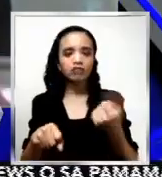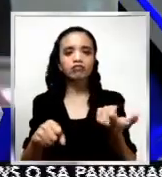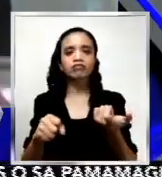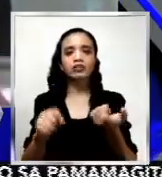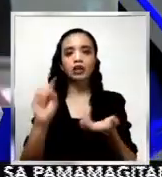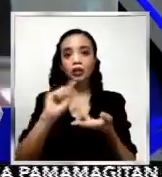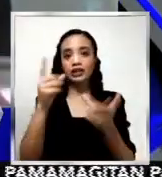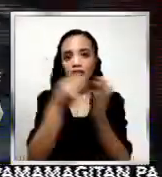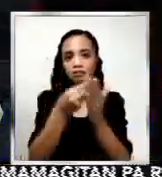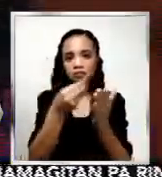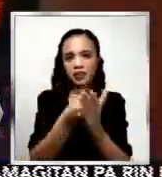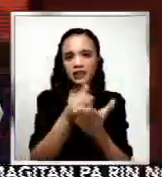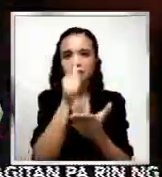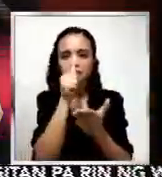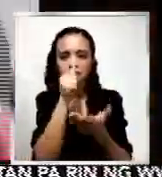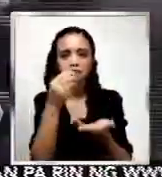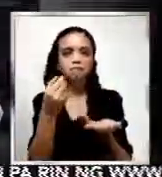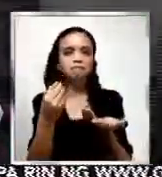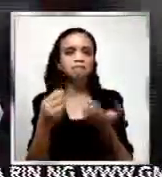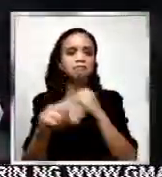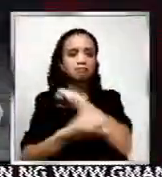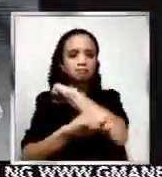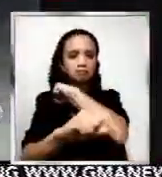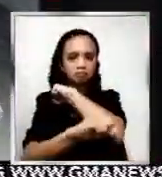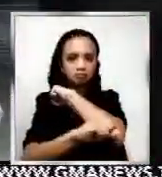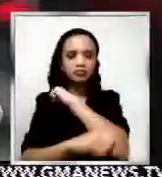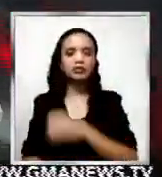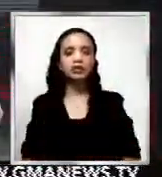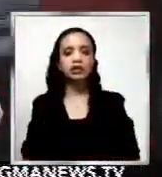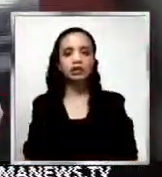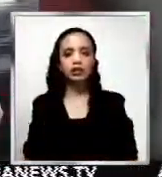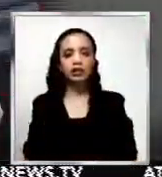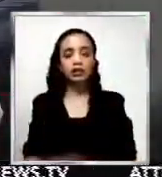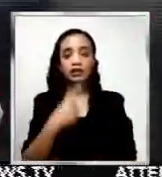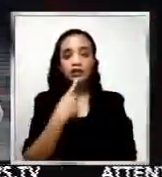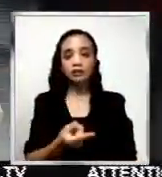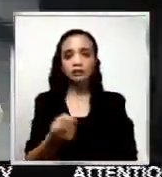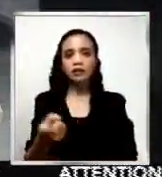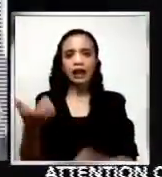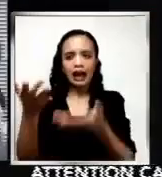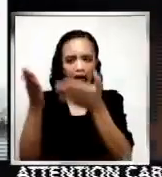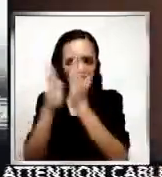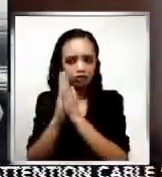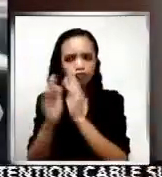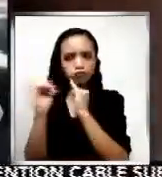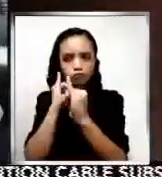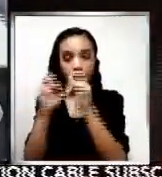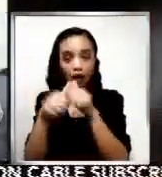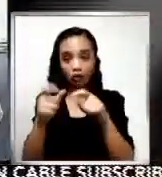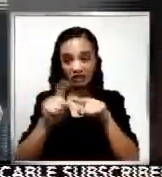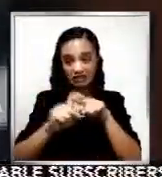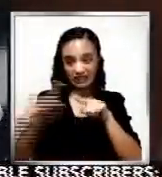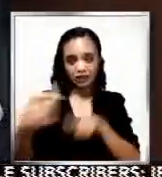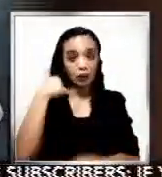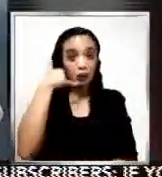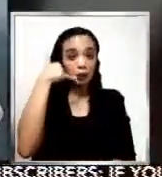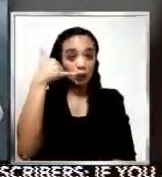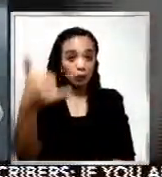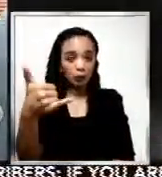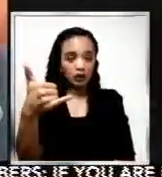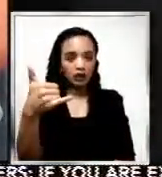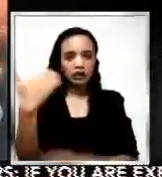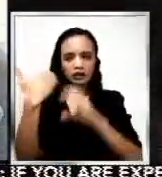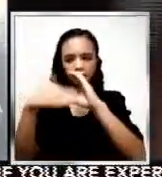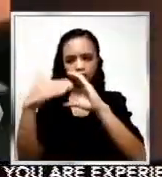Cybercrime Prevention Act. Sinubukan namin kunin ang panig ni Cecilia sa pamamagitan ng text, tawag at pag-message sa kanyang Facebook